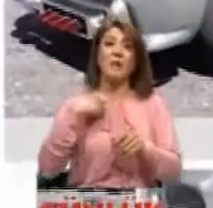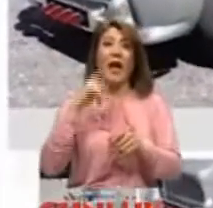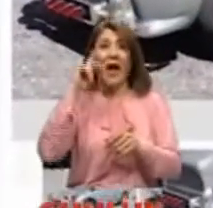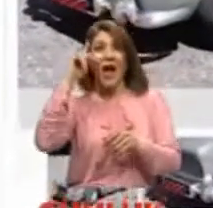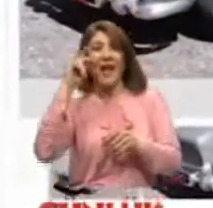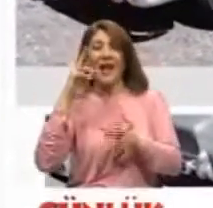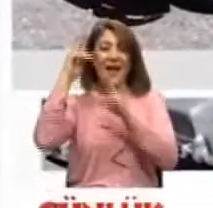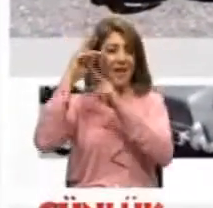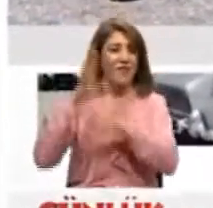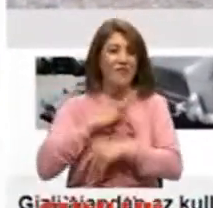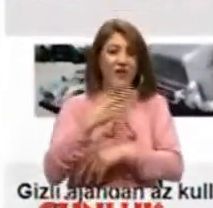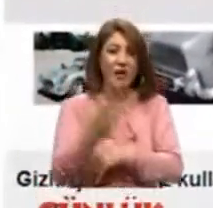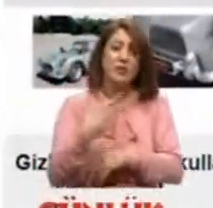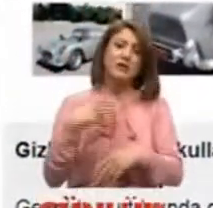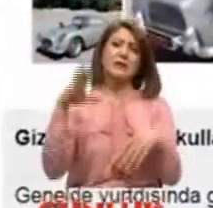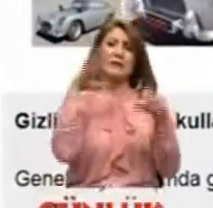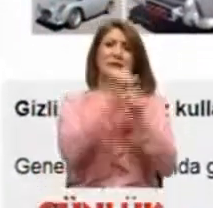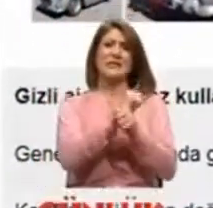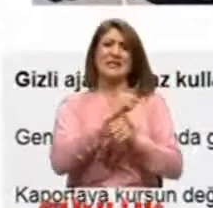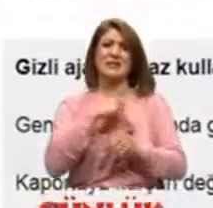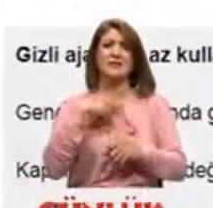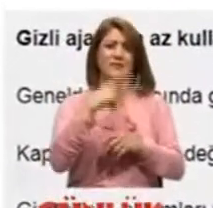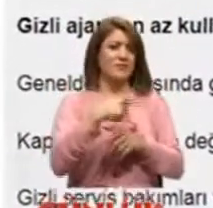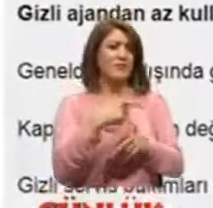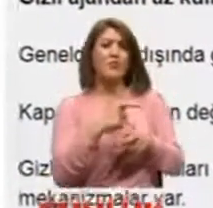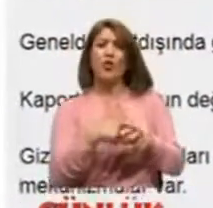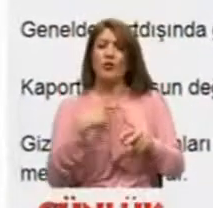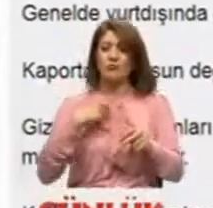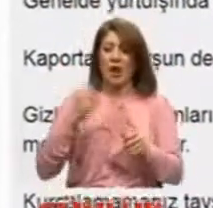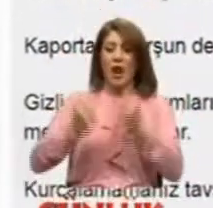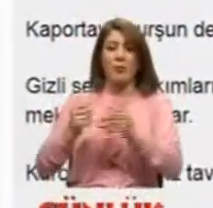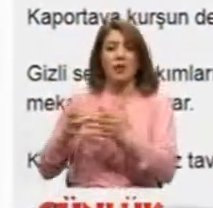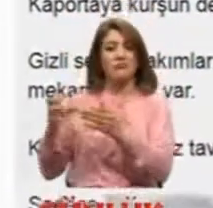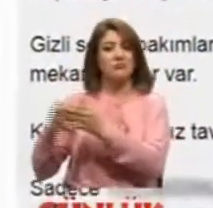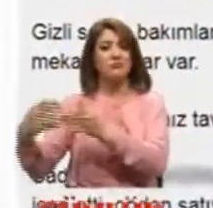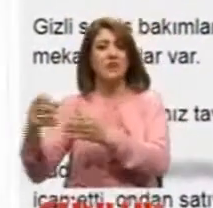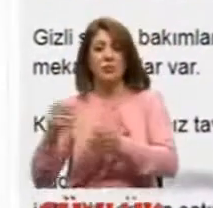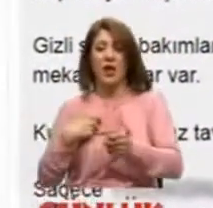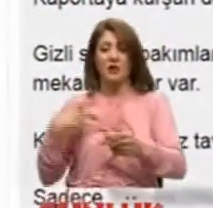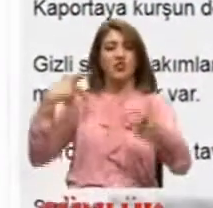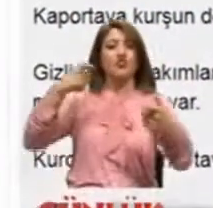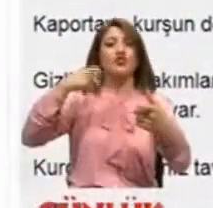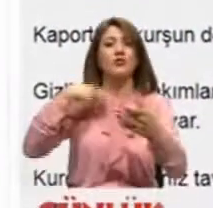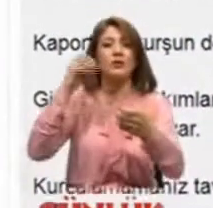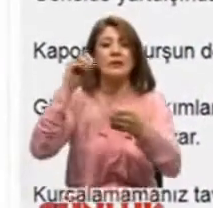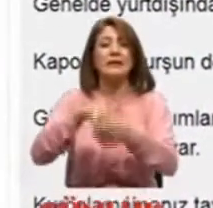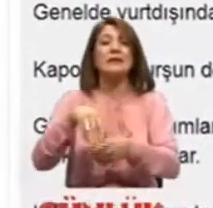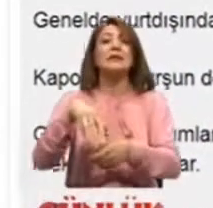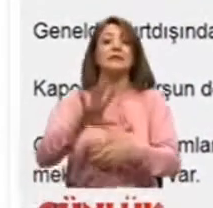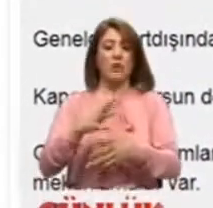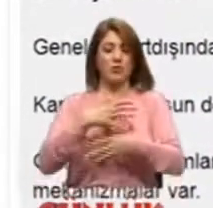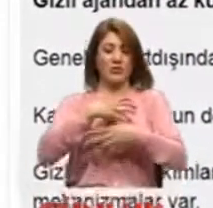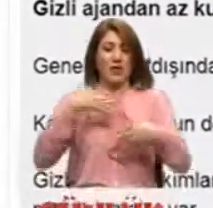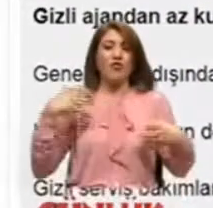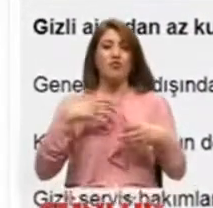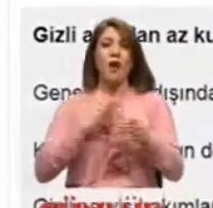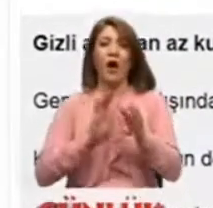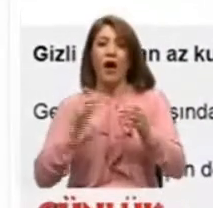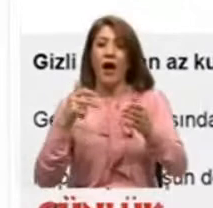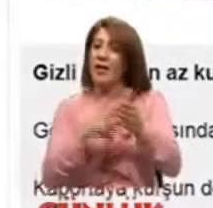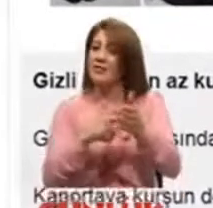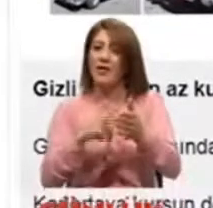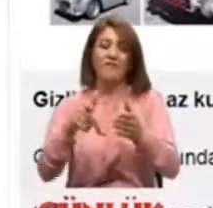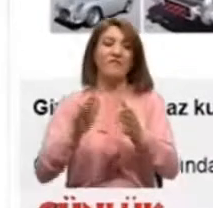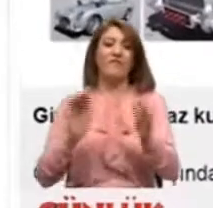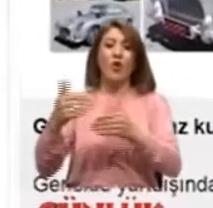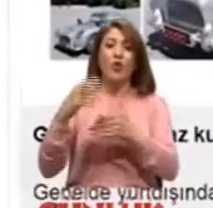mıdır bilinmez. Ama gizli ajandan az kullanılmış, kaportasına kurşun bile değmemiş, üzerinde savunma amaçlı bazı mekanizmaların yer